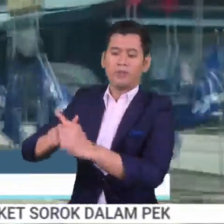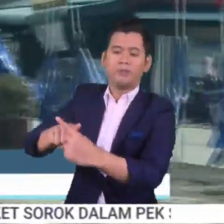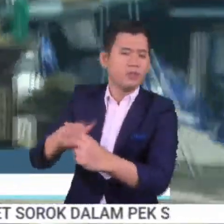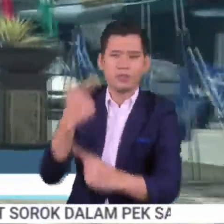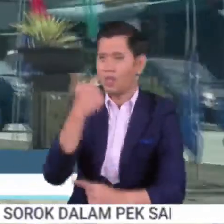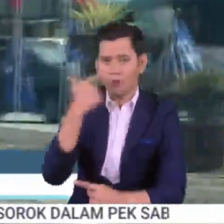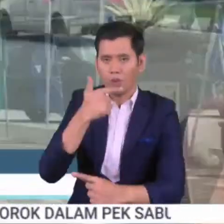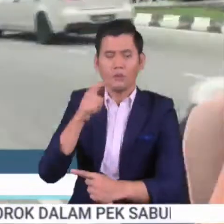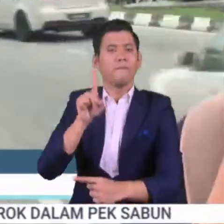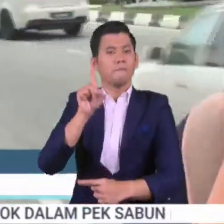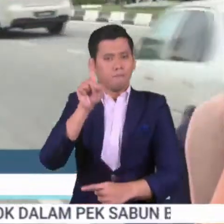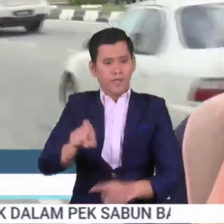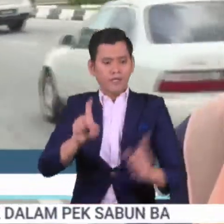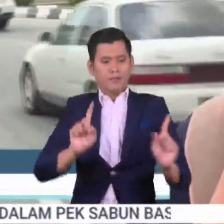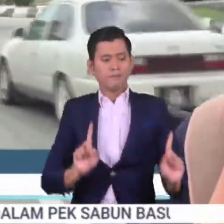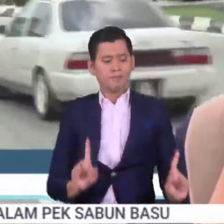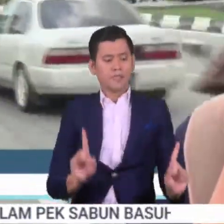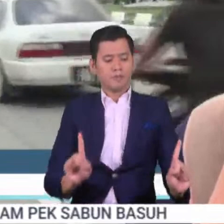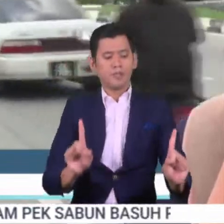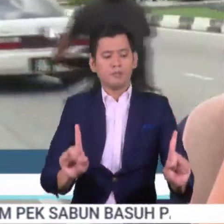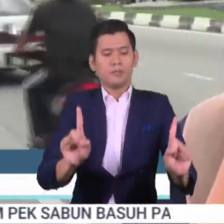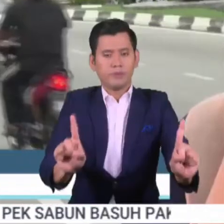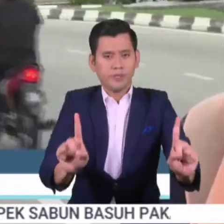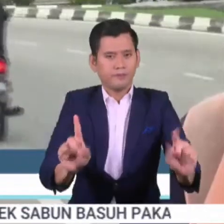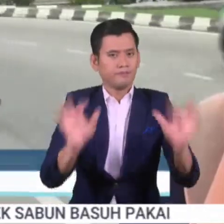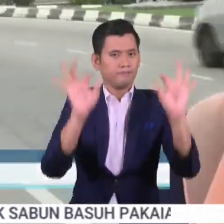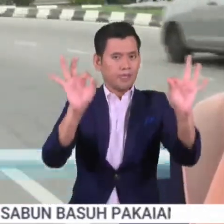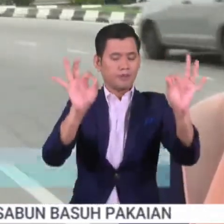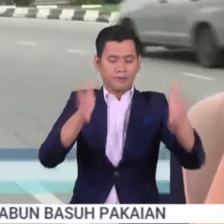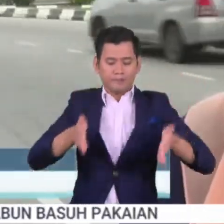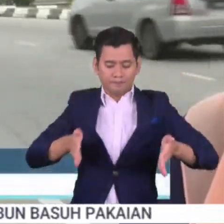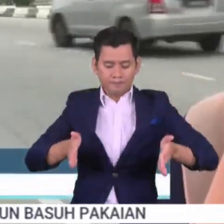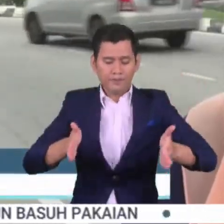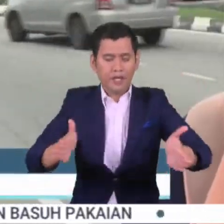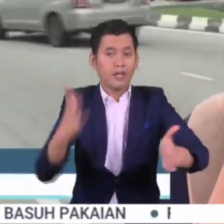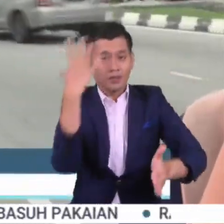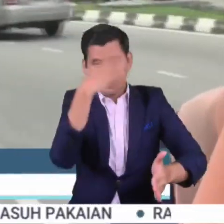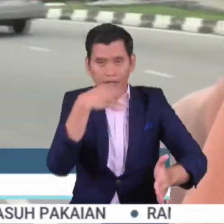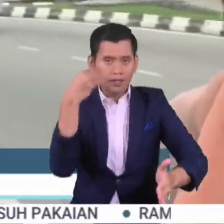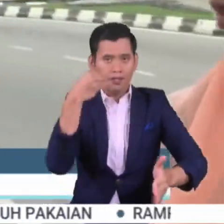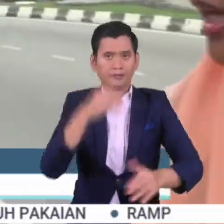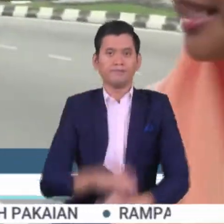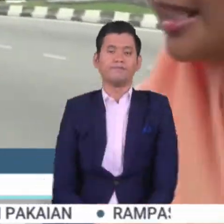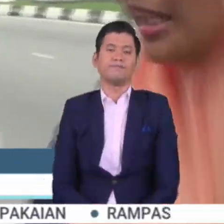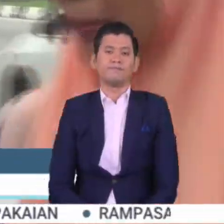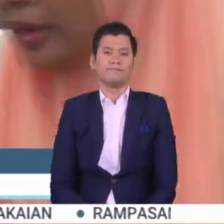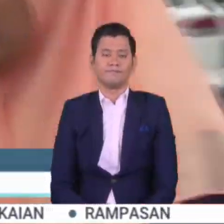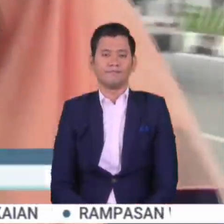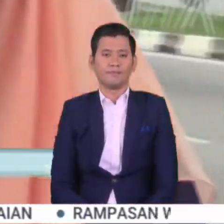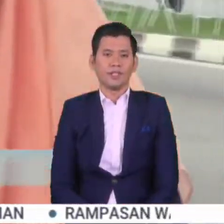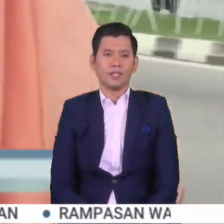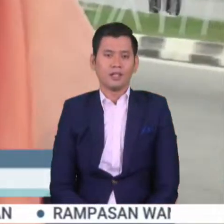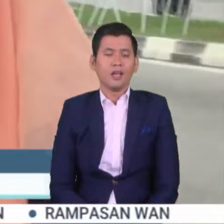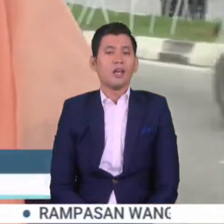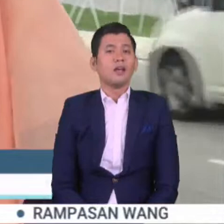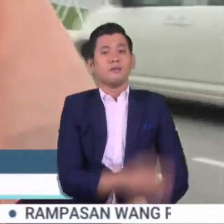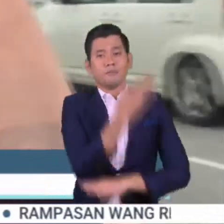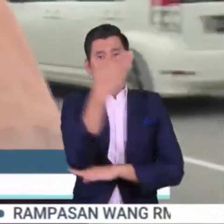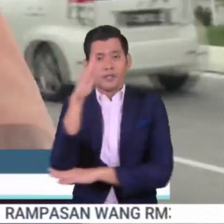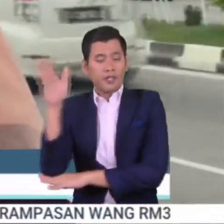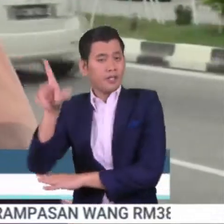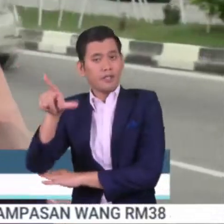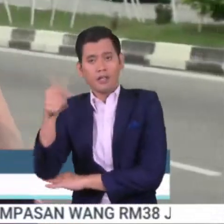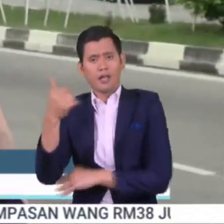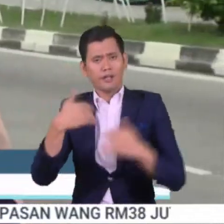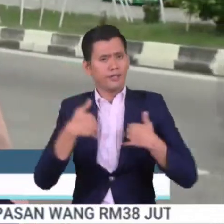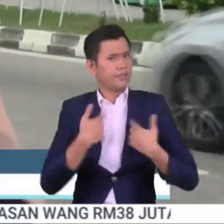kawasan jalan raya, sama ada jalan kampung ataupun di jalan utama. Selain daripada bendera, ada elemen